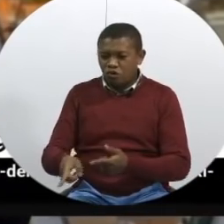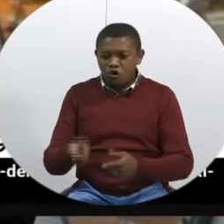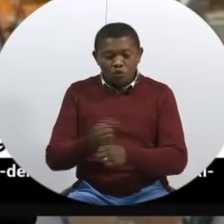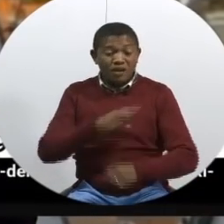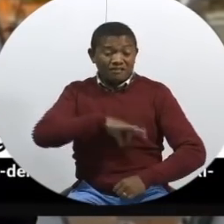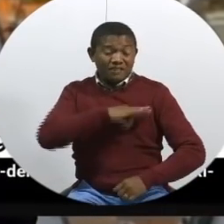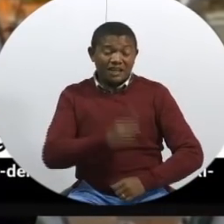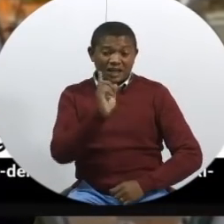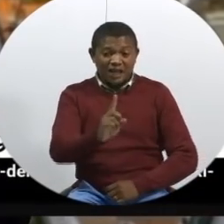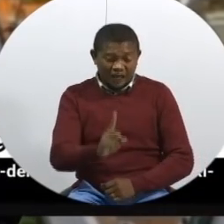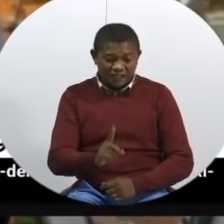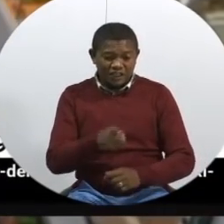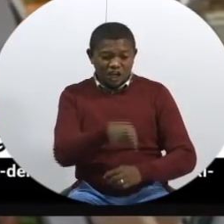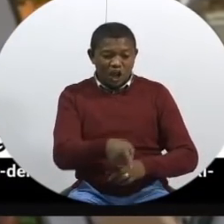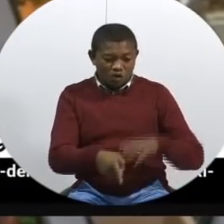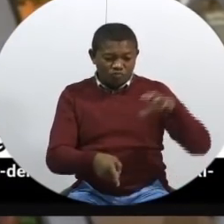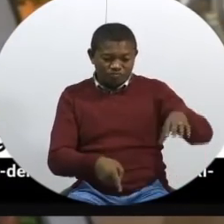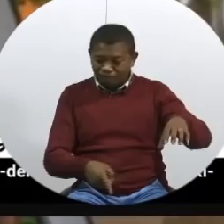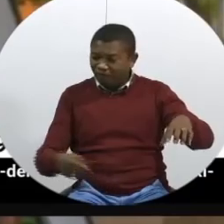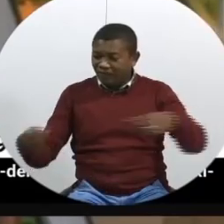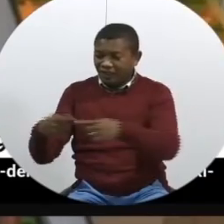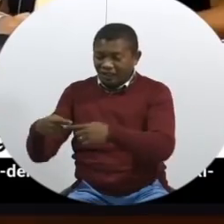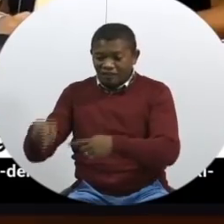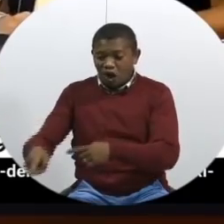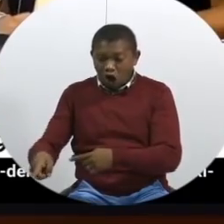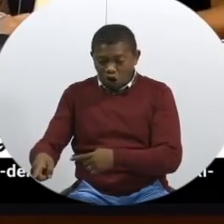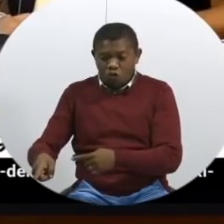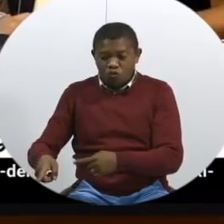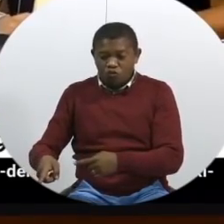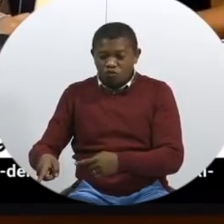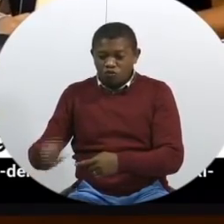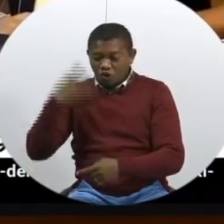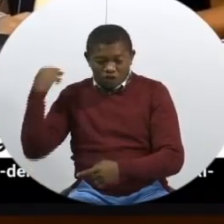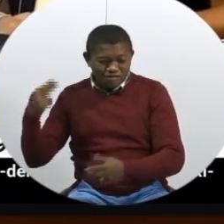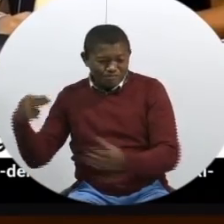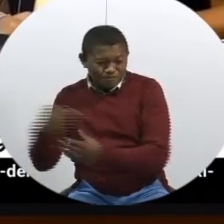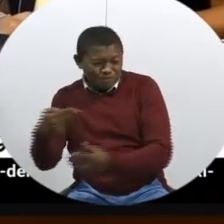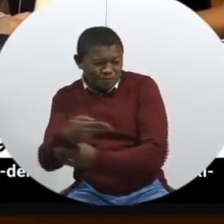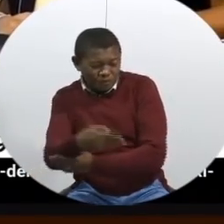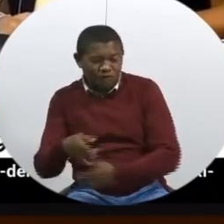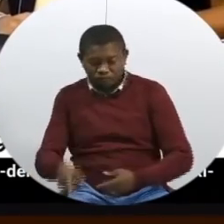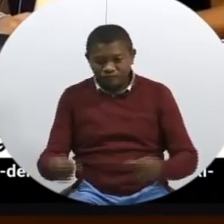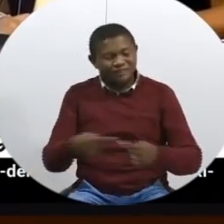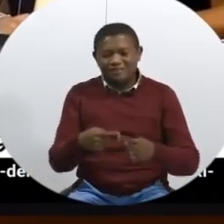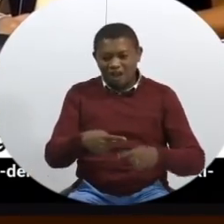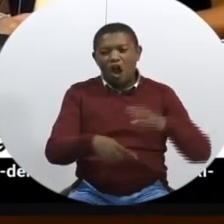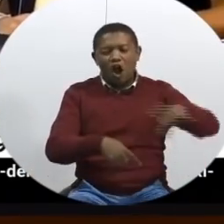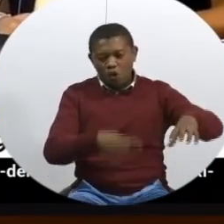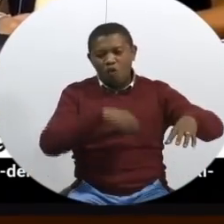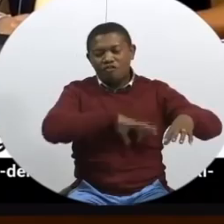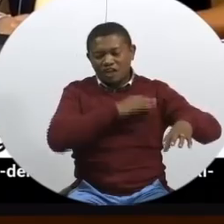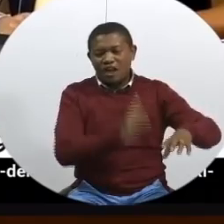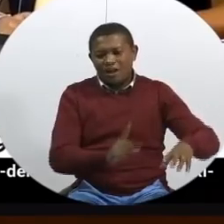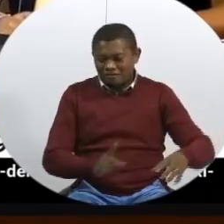dia ny titandrazana ho aminy, ny maramila ho aminy no miady amin'ny fahavalo